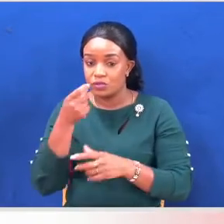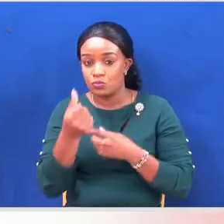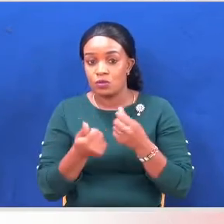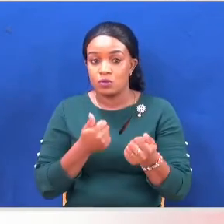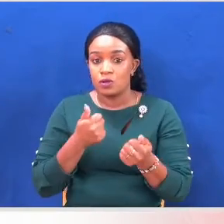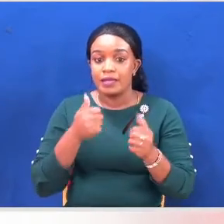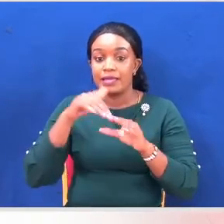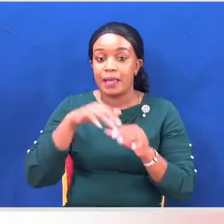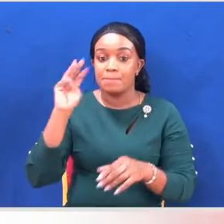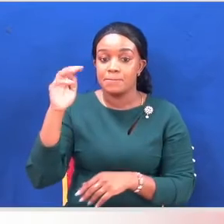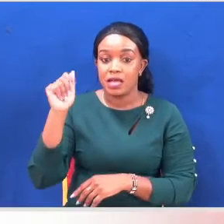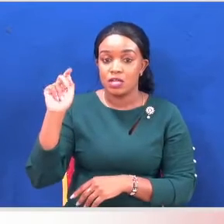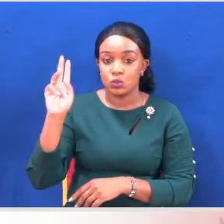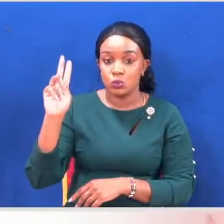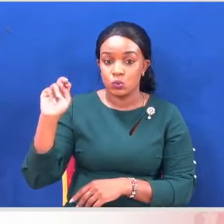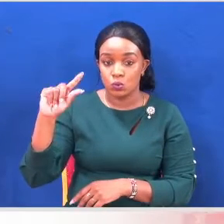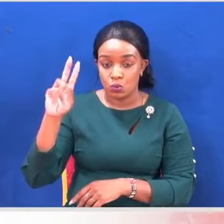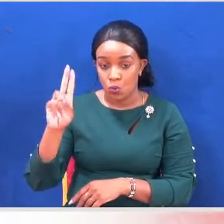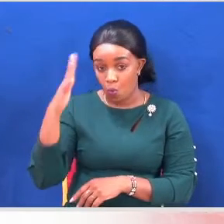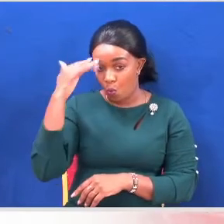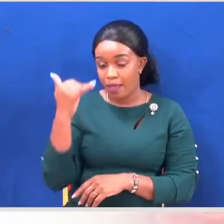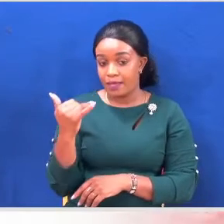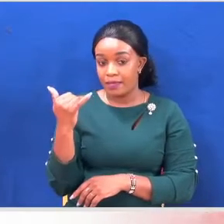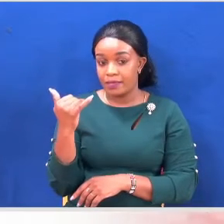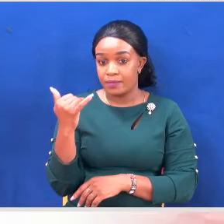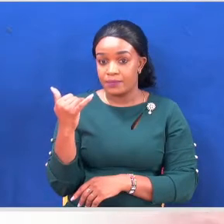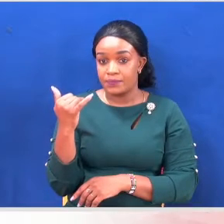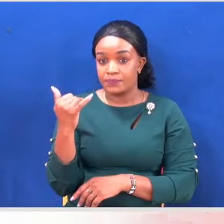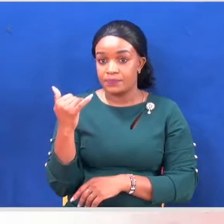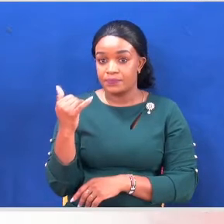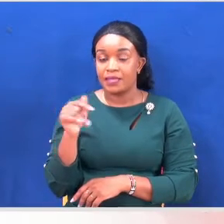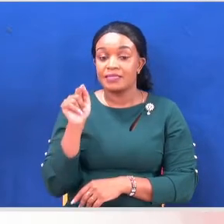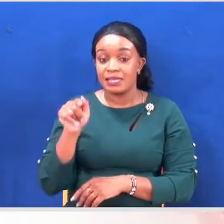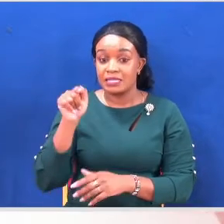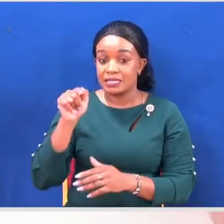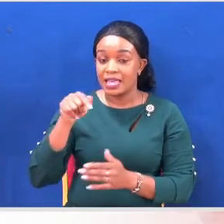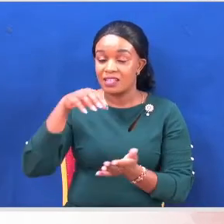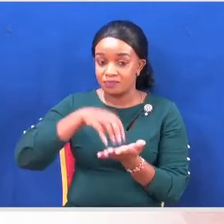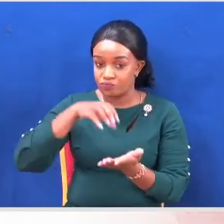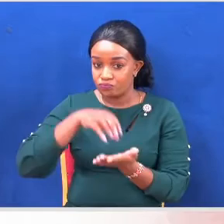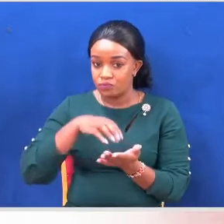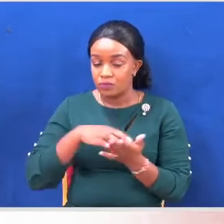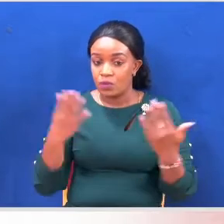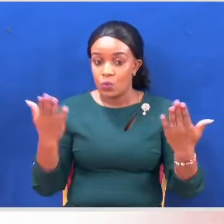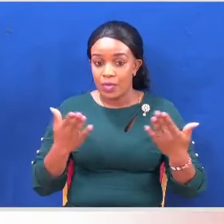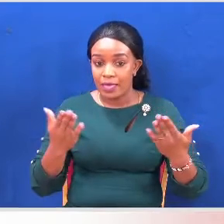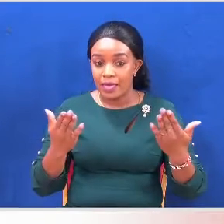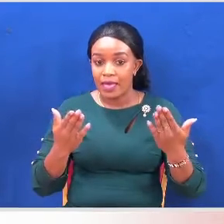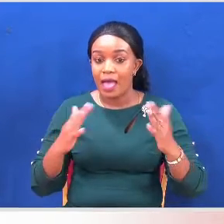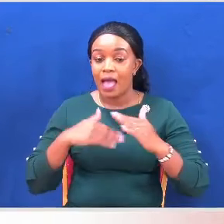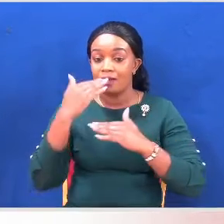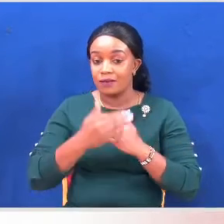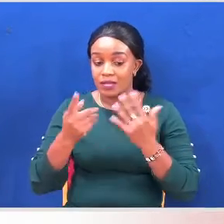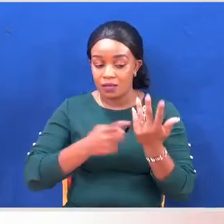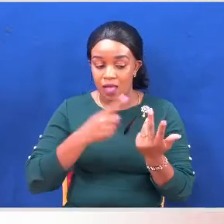eneo la Matungu. Kwa sababu gani nasema hivi? Hiki ni kituo ambapo baada ya kura kuhesabiwa